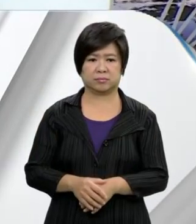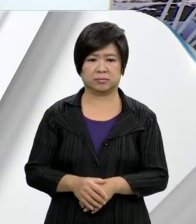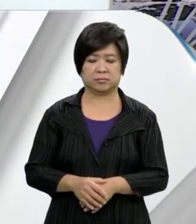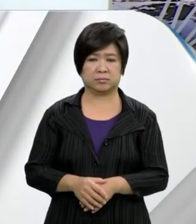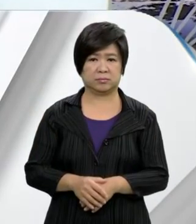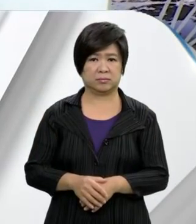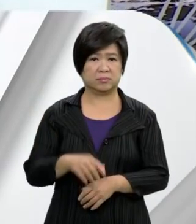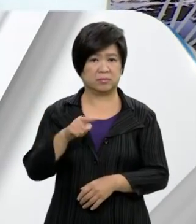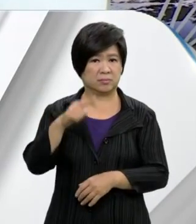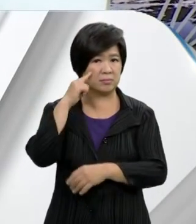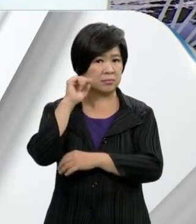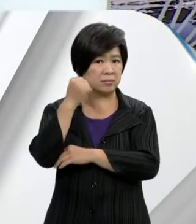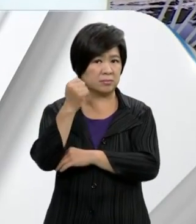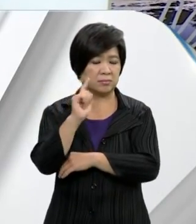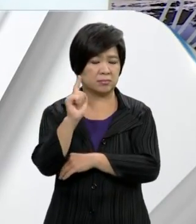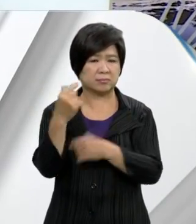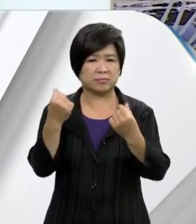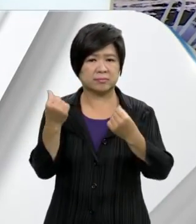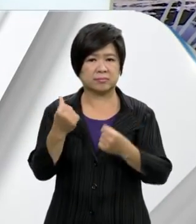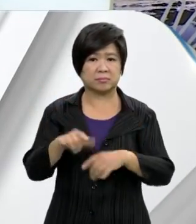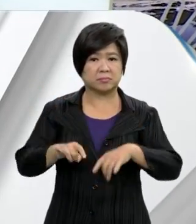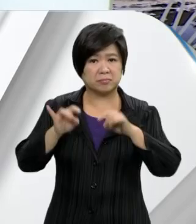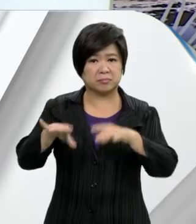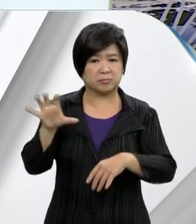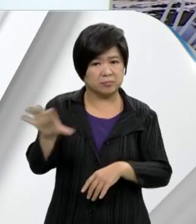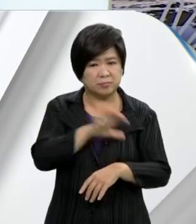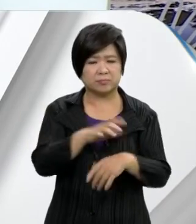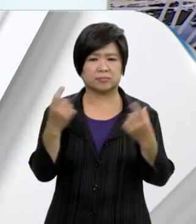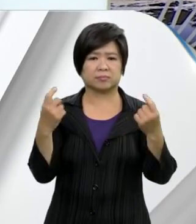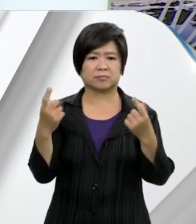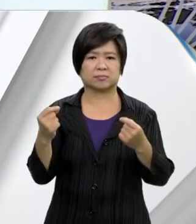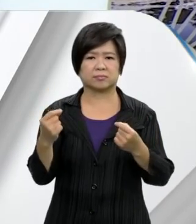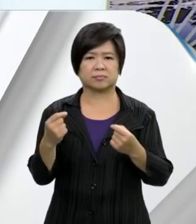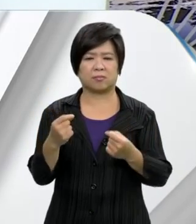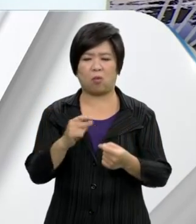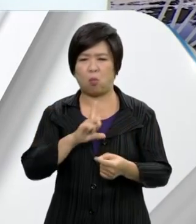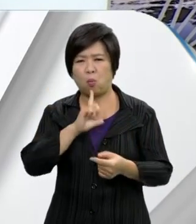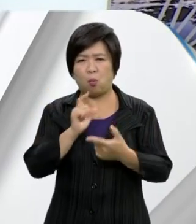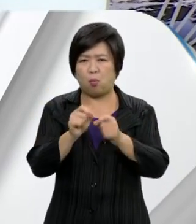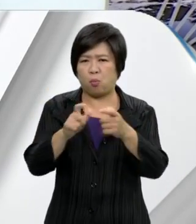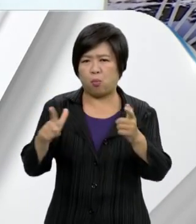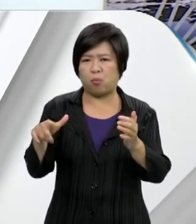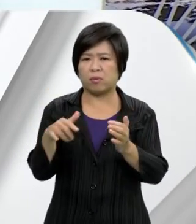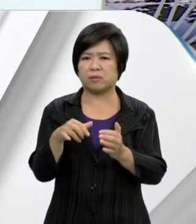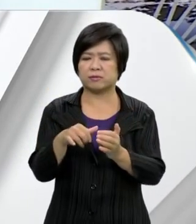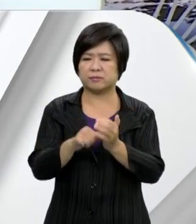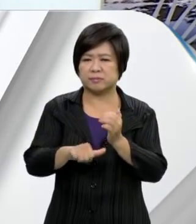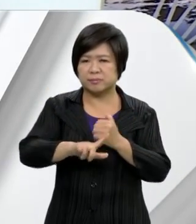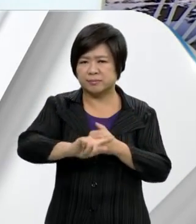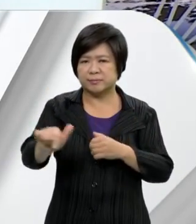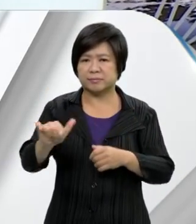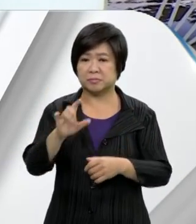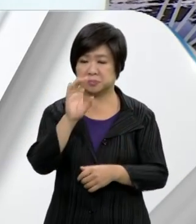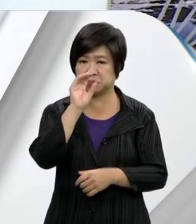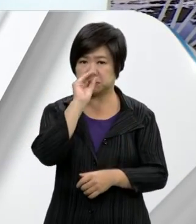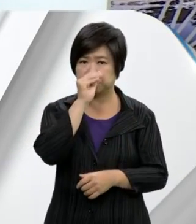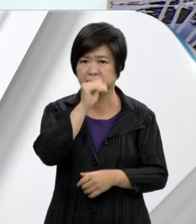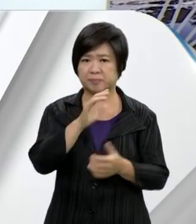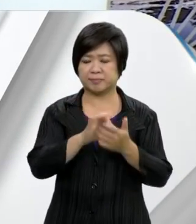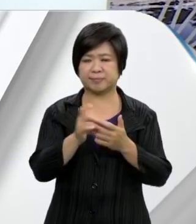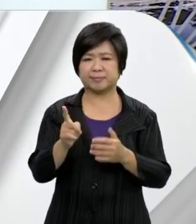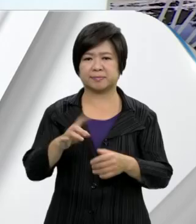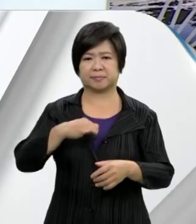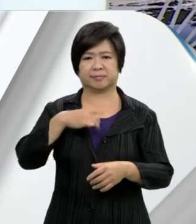其实就是台湾的大堡礁，因为这个地方太多的生物。太多很特殊的生物